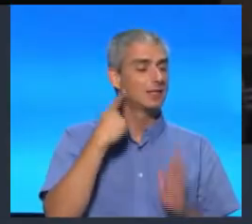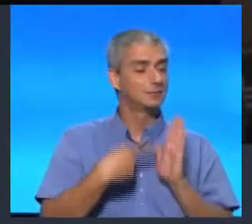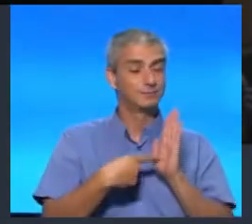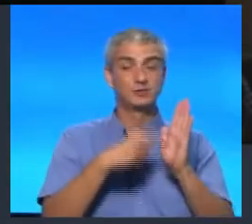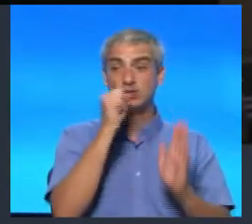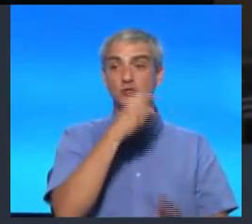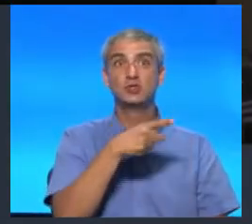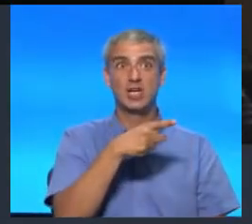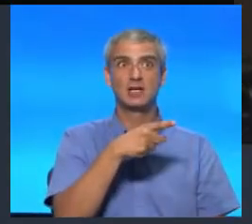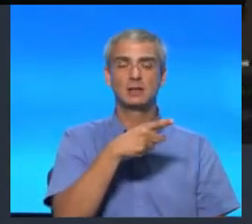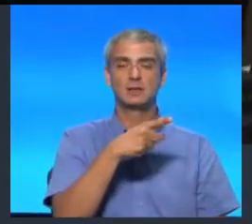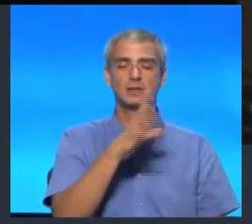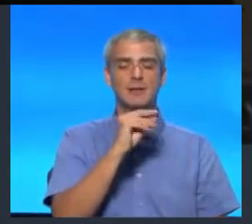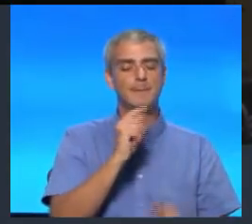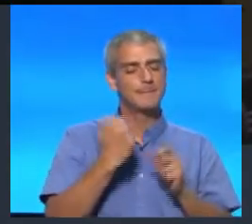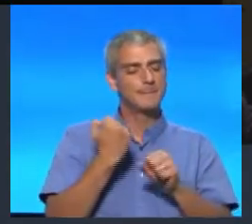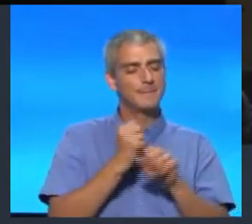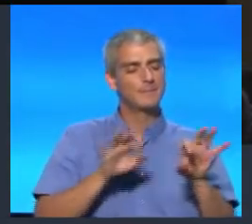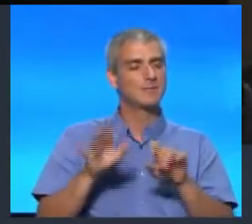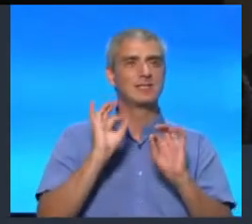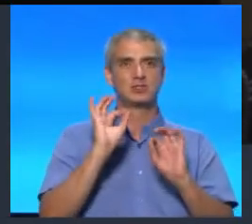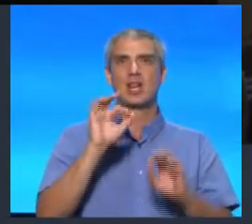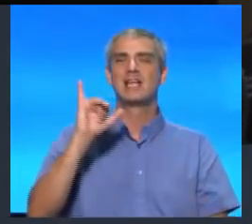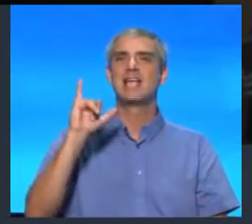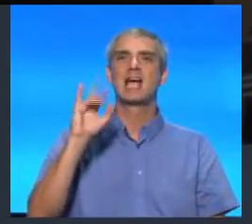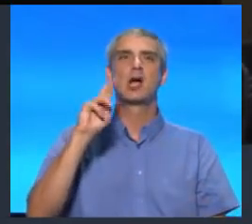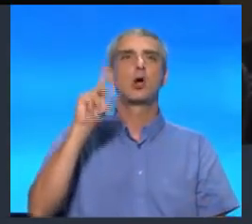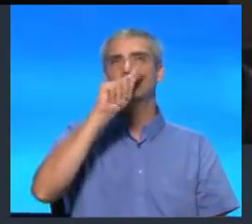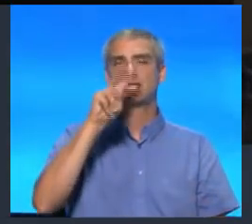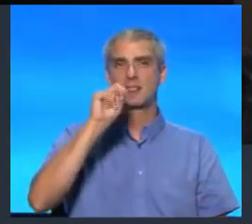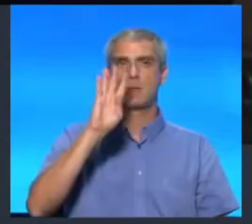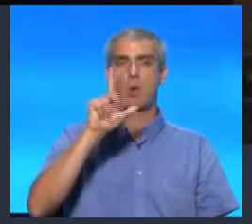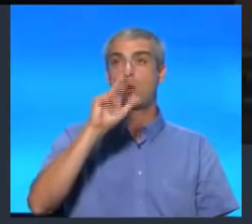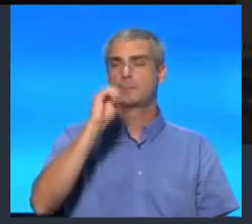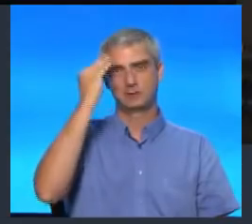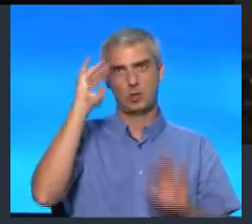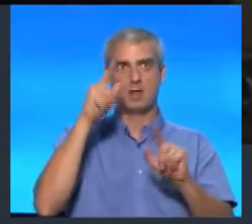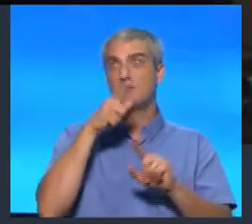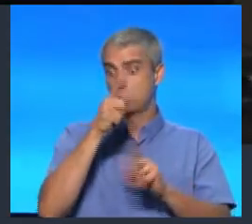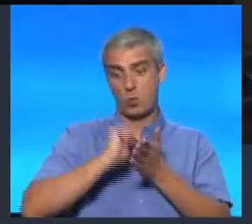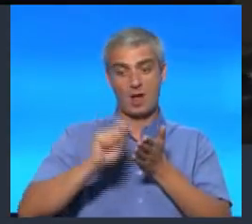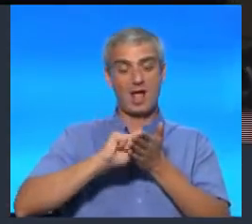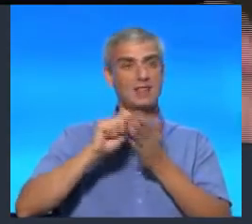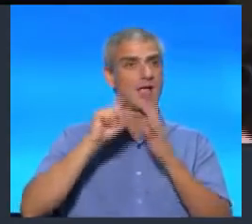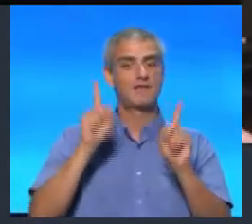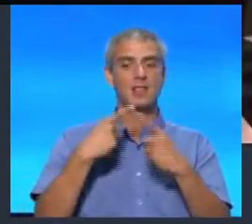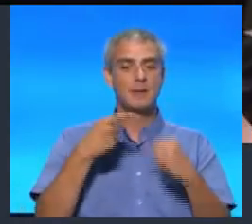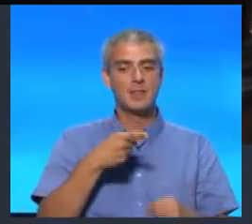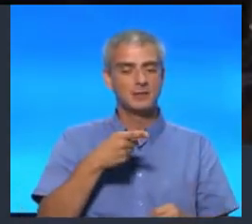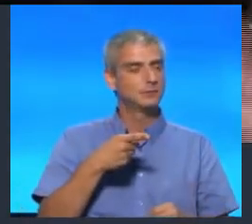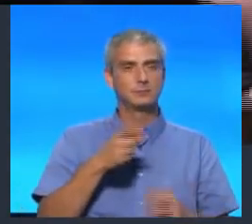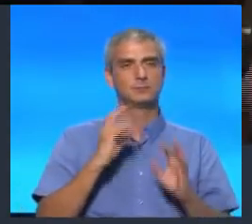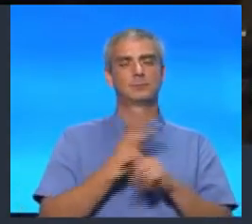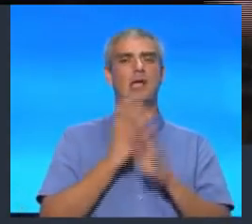השיר עם העיבוד היפה של יאיר רוזנבלום, זיכרונו לברכה, שגם כתב את המנגינה, זה